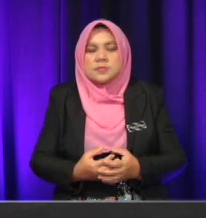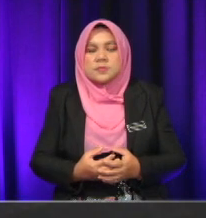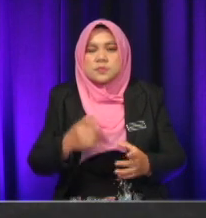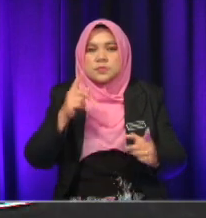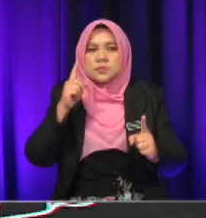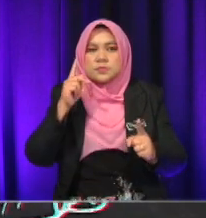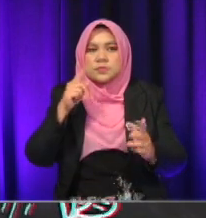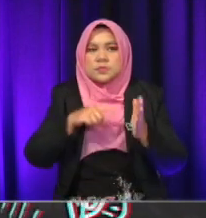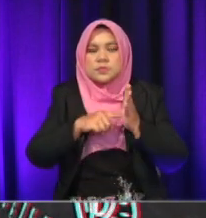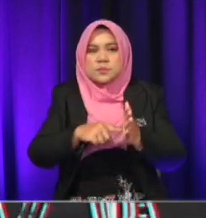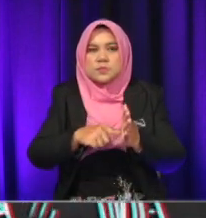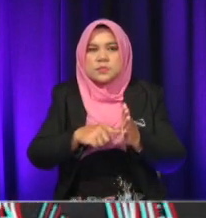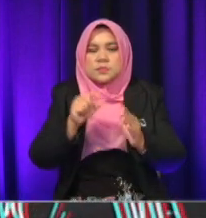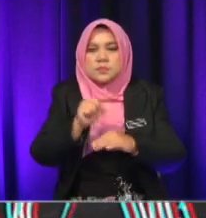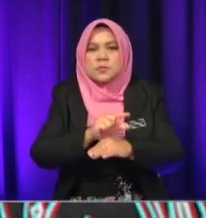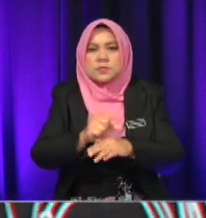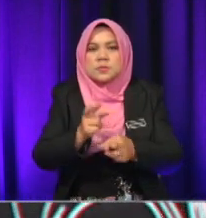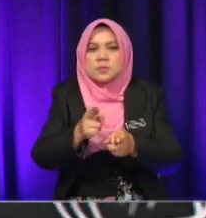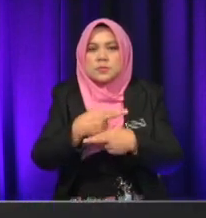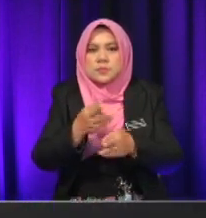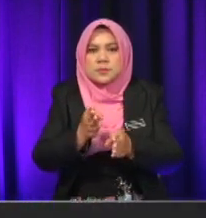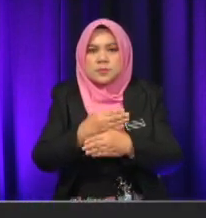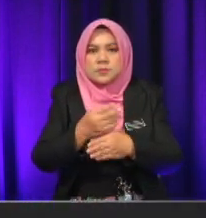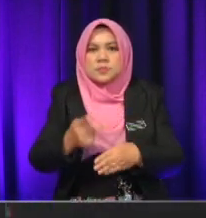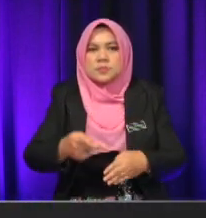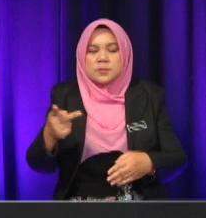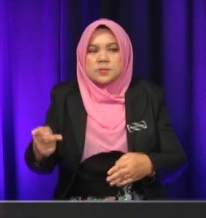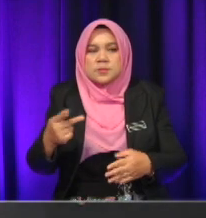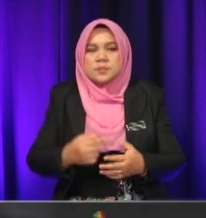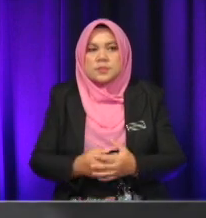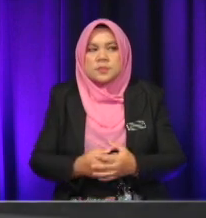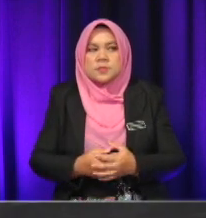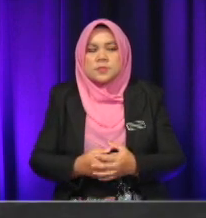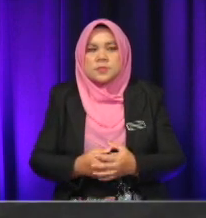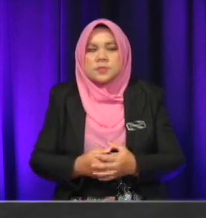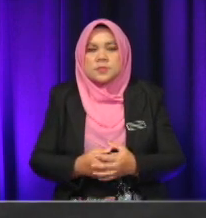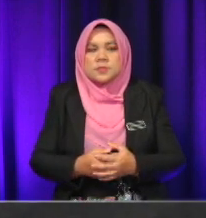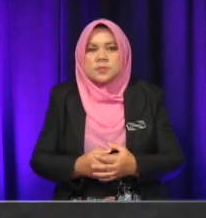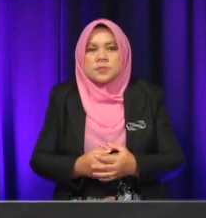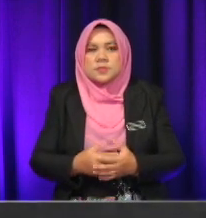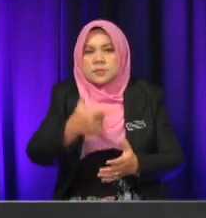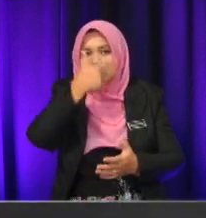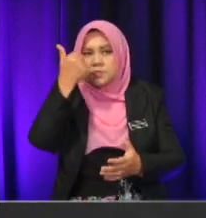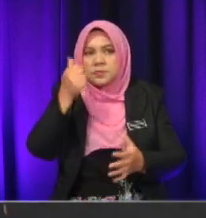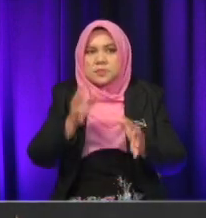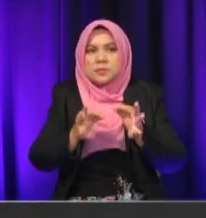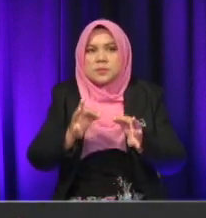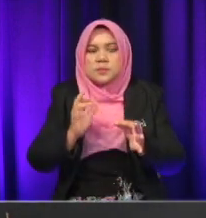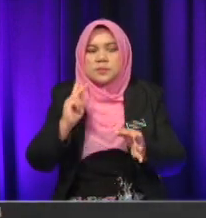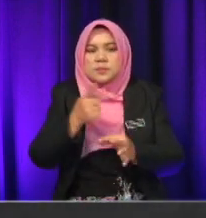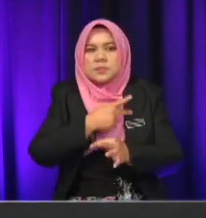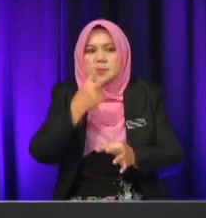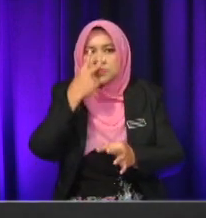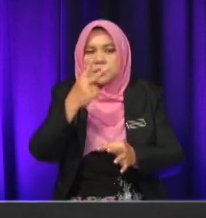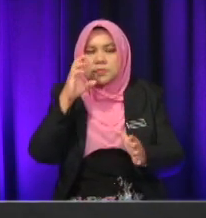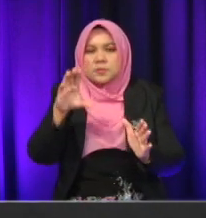menunjukkan kepada pengguna tentang reka bentuk produk. Sebab cikgu, bila kita tak nampak gambarnya rupanya, macam